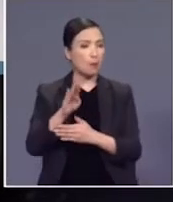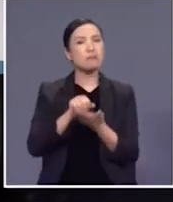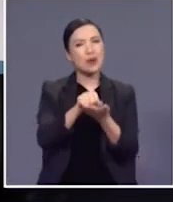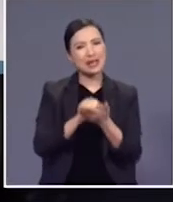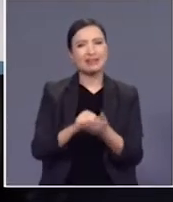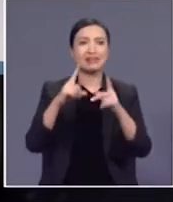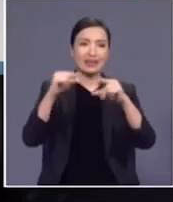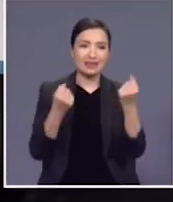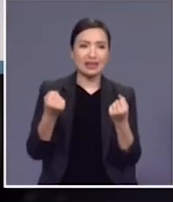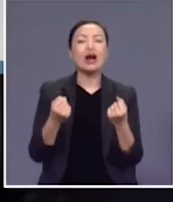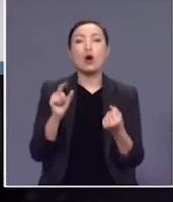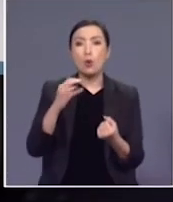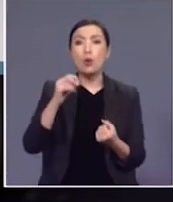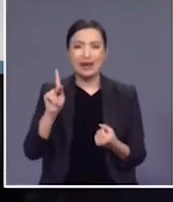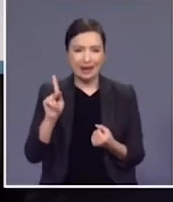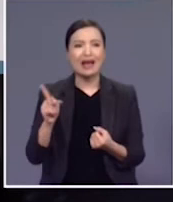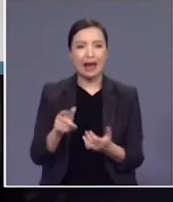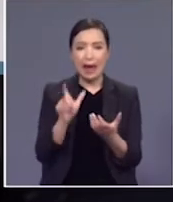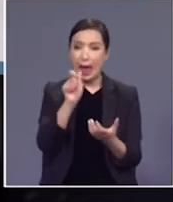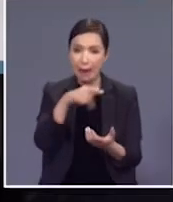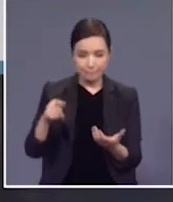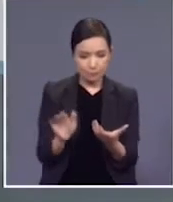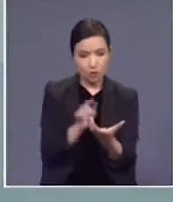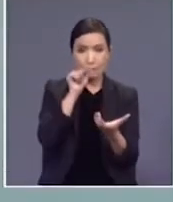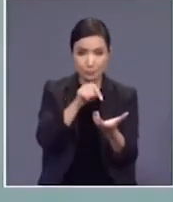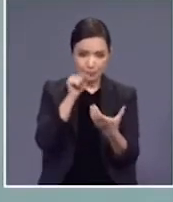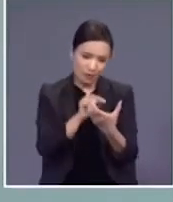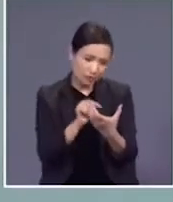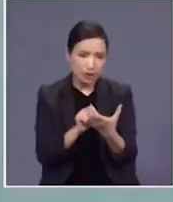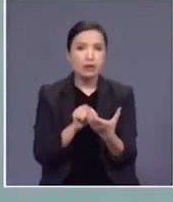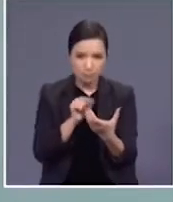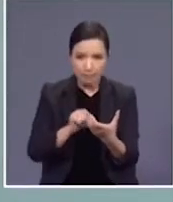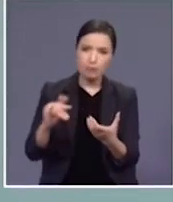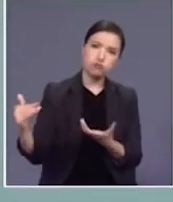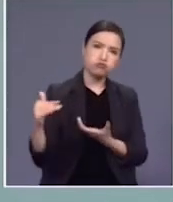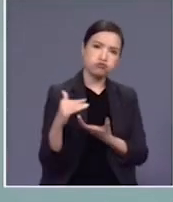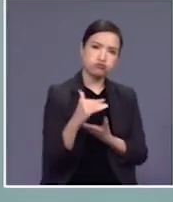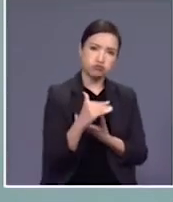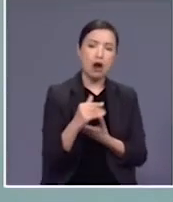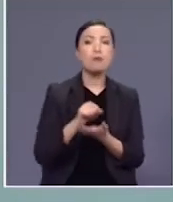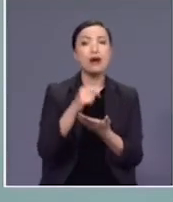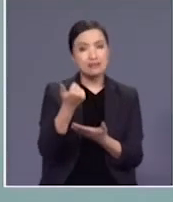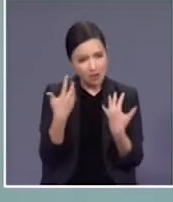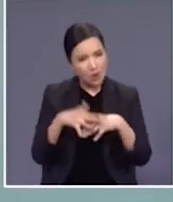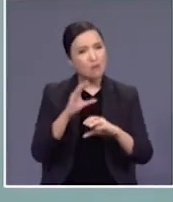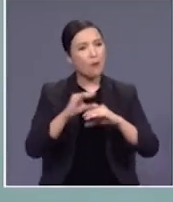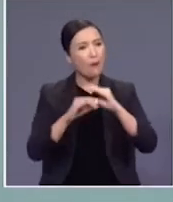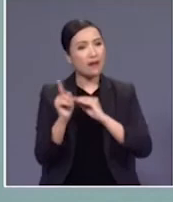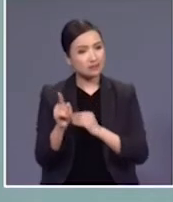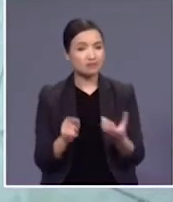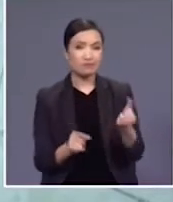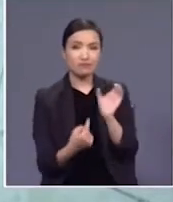ท็กซี่ผ่านแอปพลิเคชันบนโทรศัพท์สมาร์ทโฟนสามารถเรียกใช้บริการรถแท็กซี่ทุกคันที่ร่วมโครงการโดยผ่านการจด